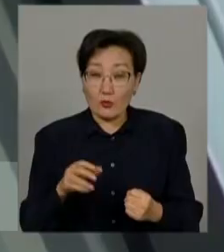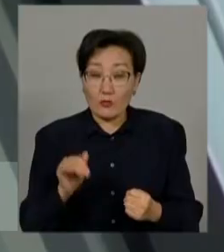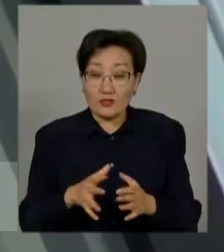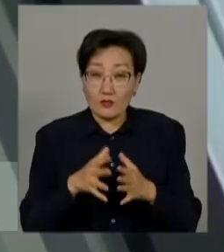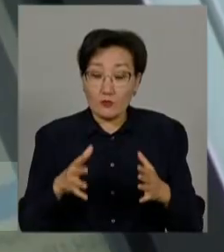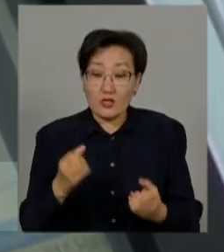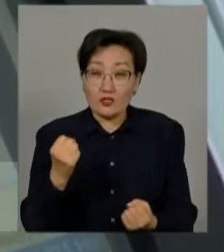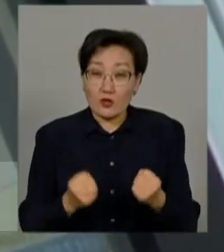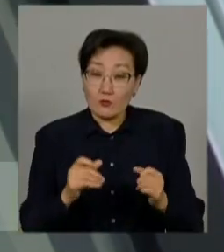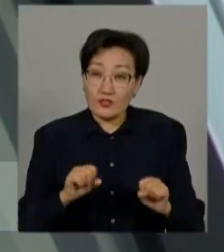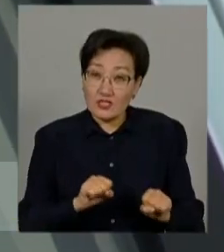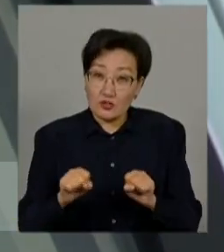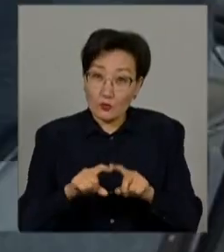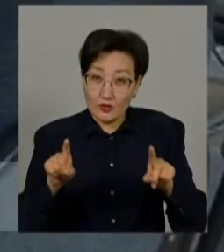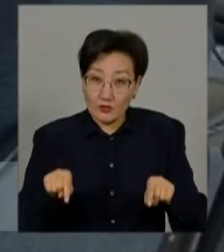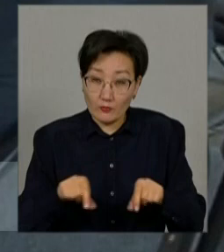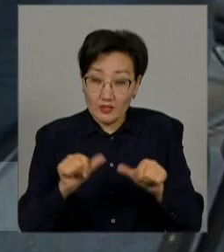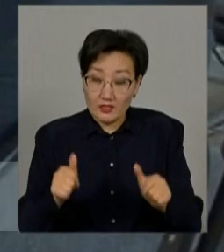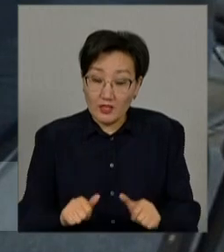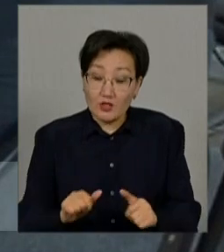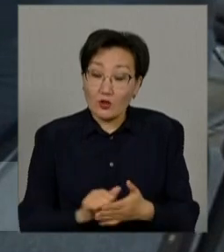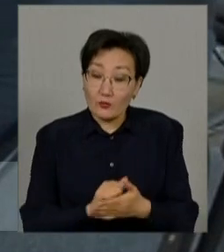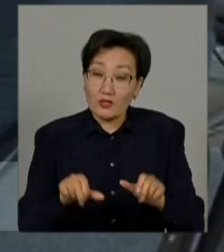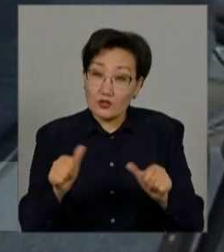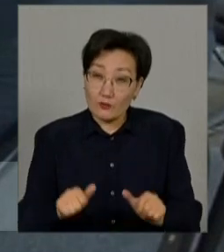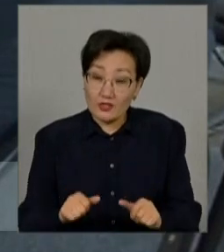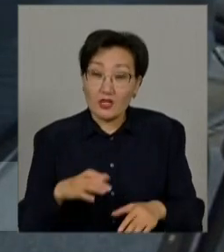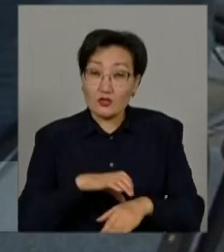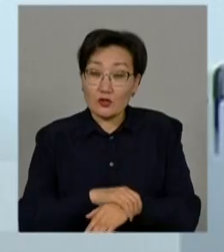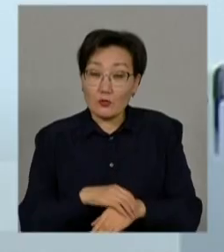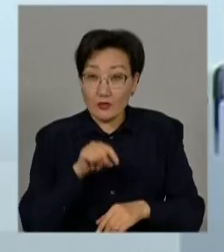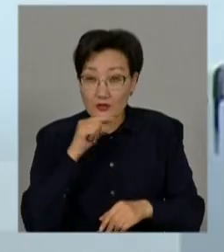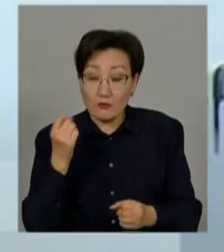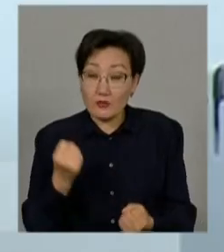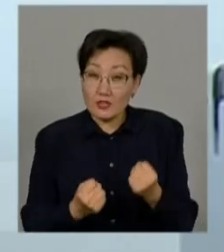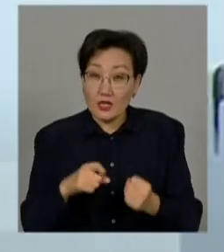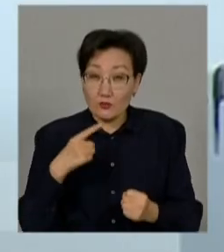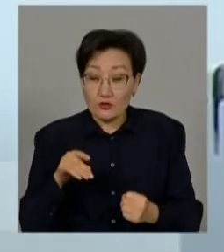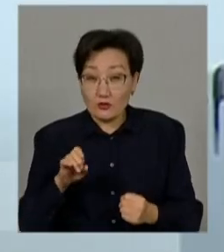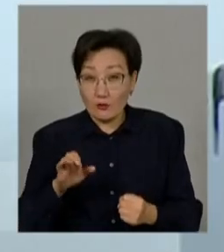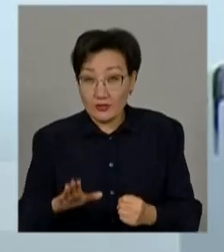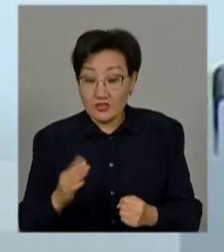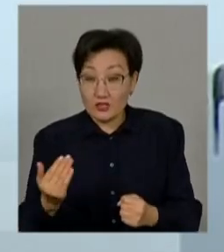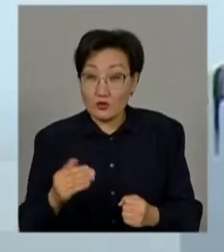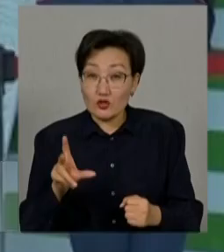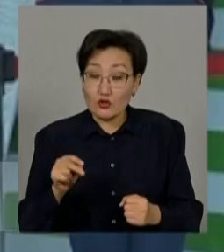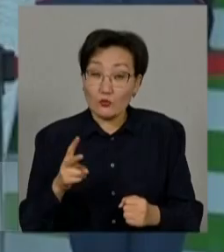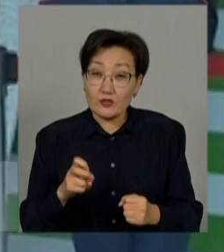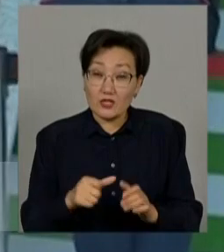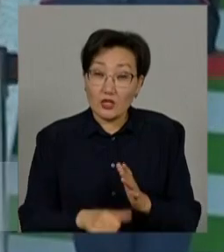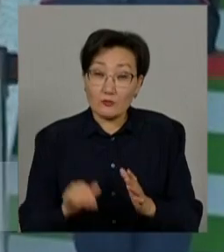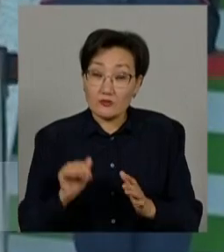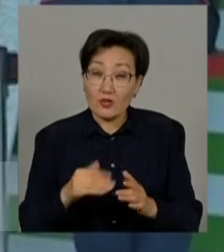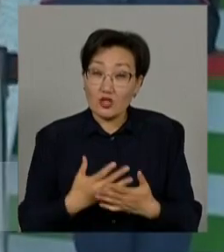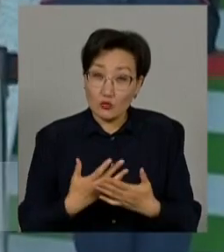астам автосақтандыру полисі рәсімделгенін анықтаған. Көбі ресейлік темір тұлпарлар, деді Қайсар Сұлтанбаев. Олардың саны 260